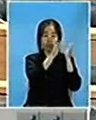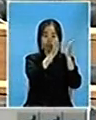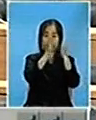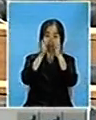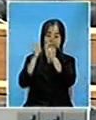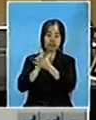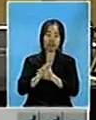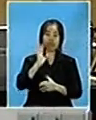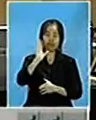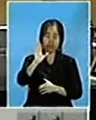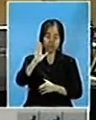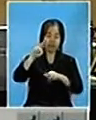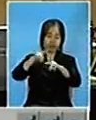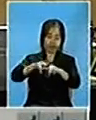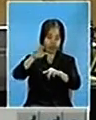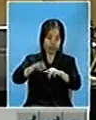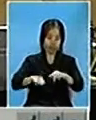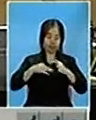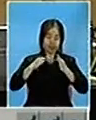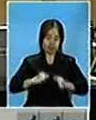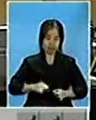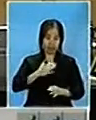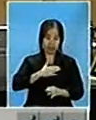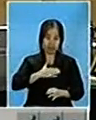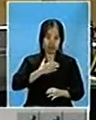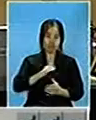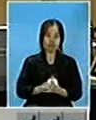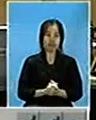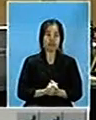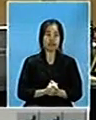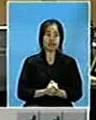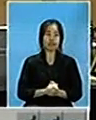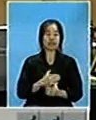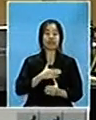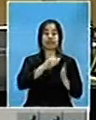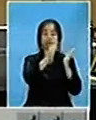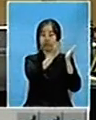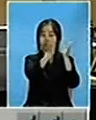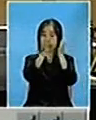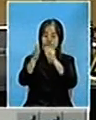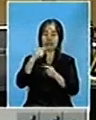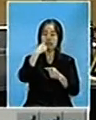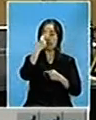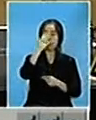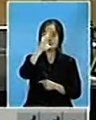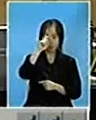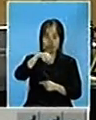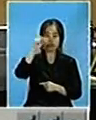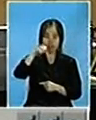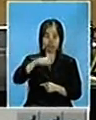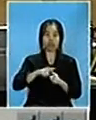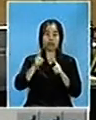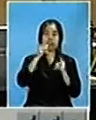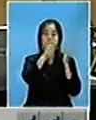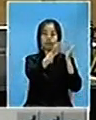แล้วครับเดี๋ยวผมจะวินิจฉัยท่านนั่งลงผมจะวินิจฉัยการที่ไปกล่าวหาบุคคลภายนอกเนี่ยไม่ควรกล่าวแต่ถ้าไปกล่าวอ้างพ